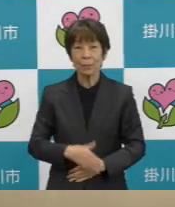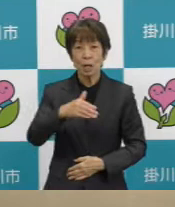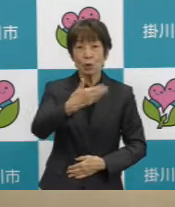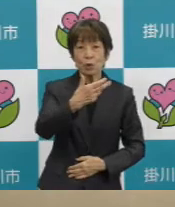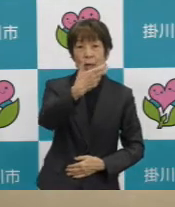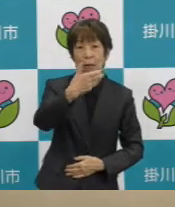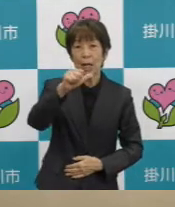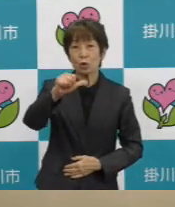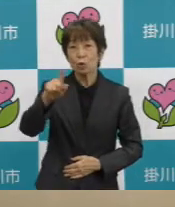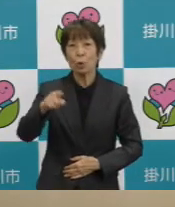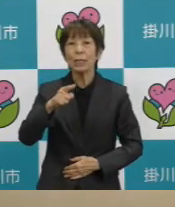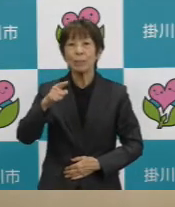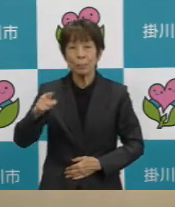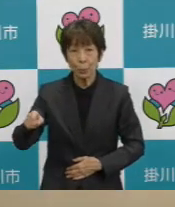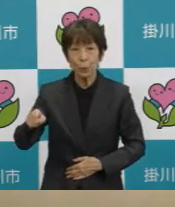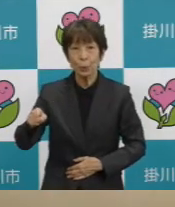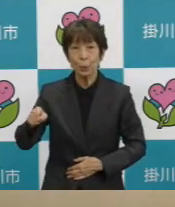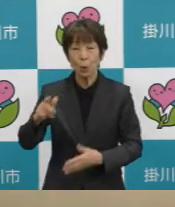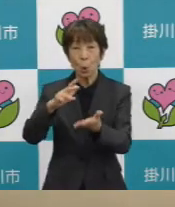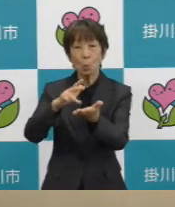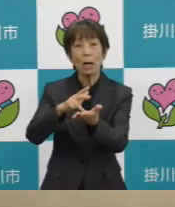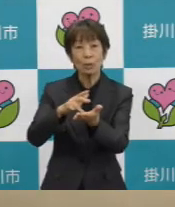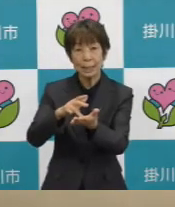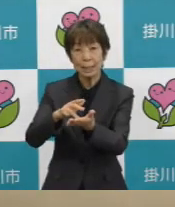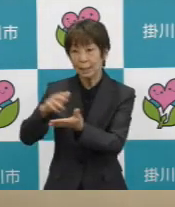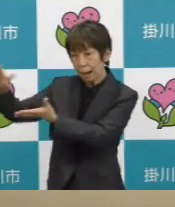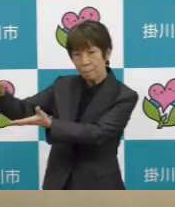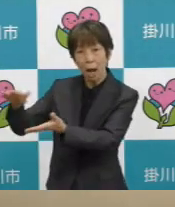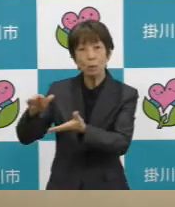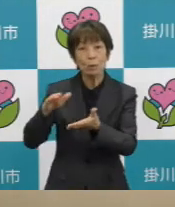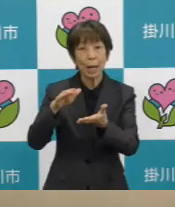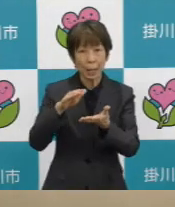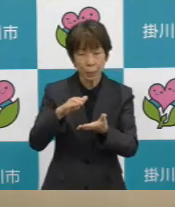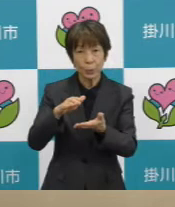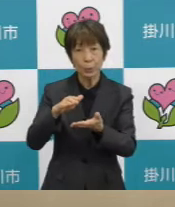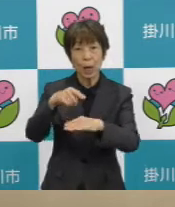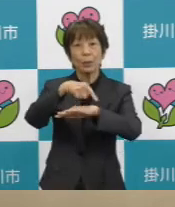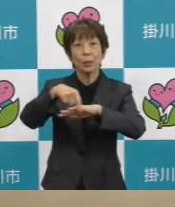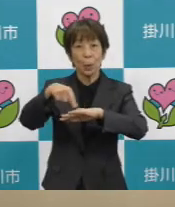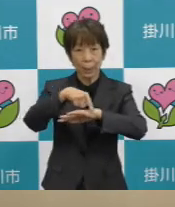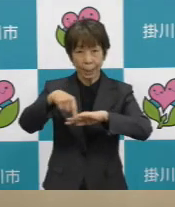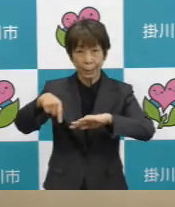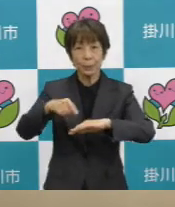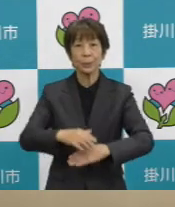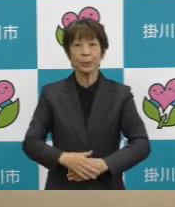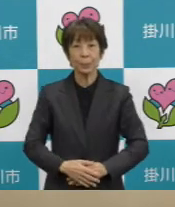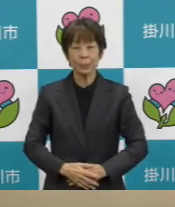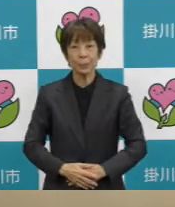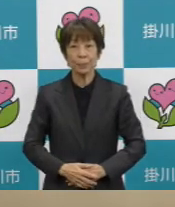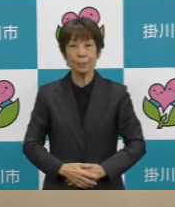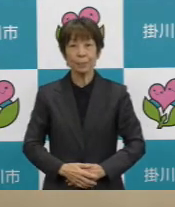975人分のワクチンが配布をされるという予定になっております